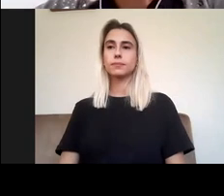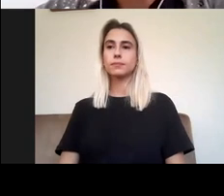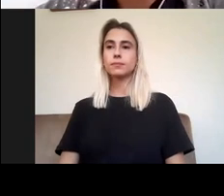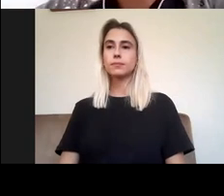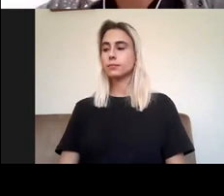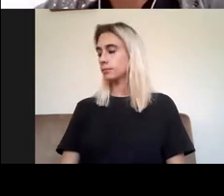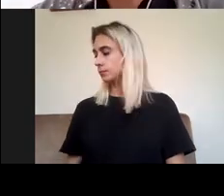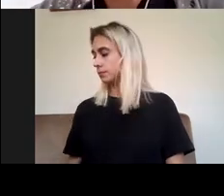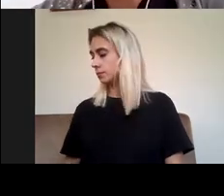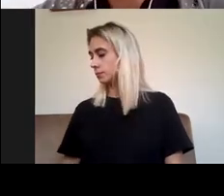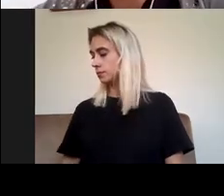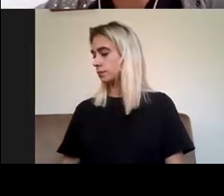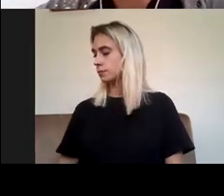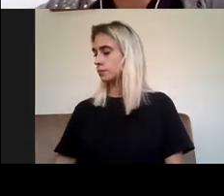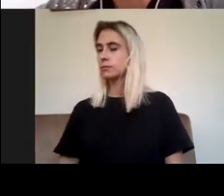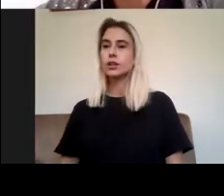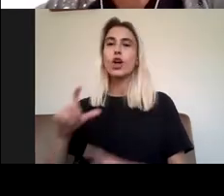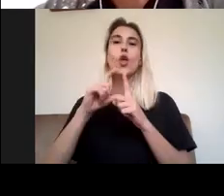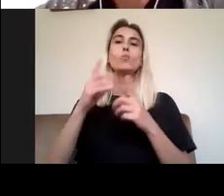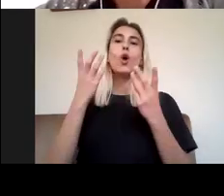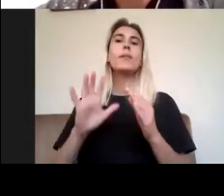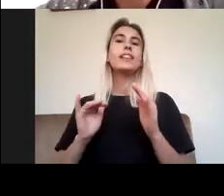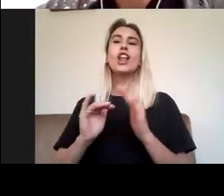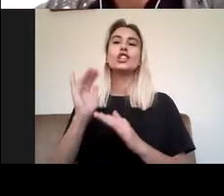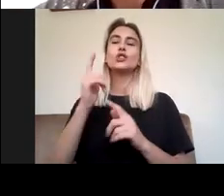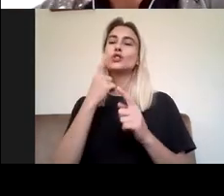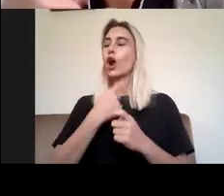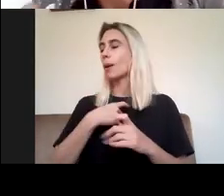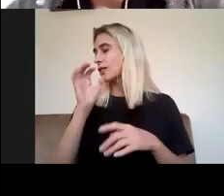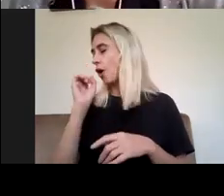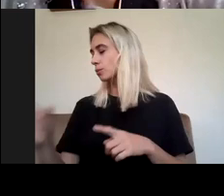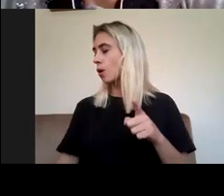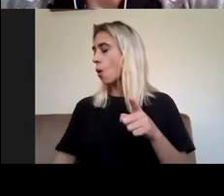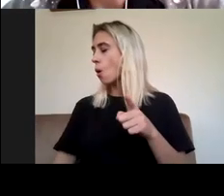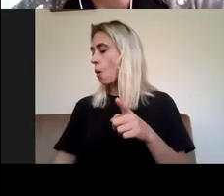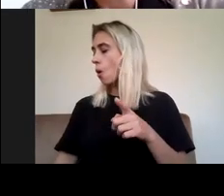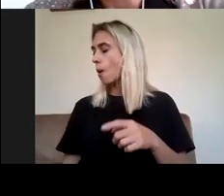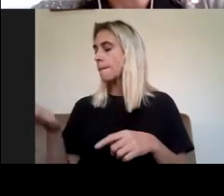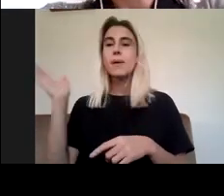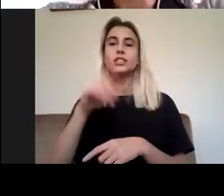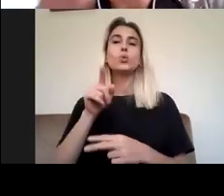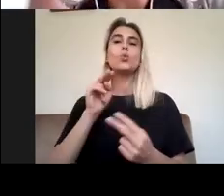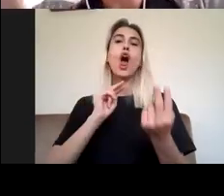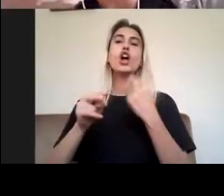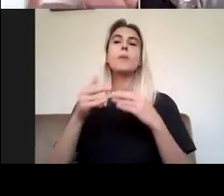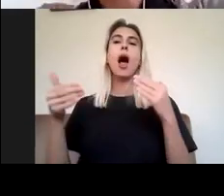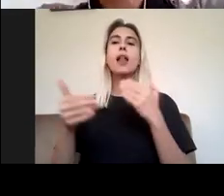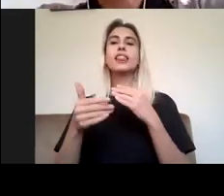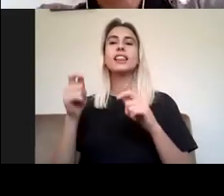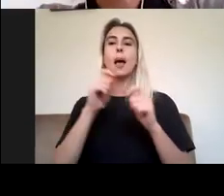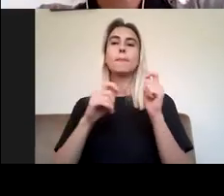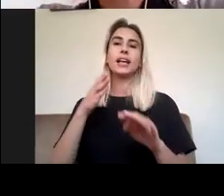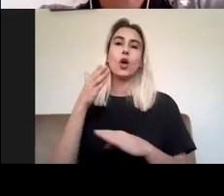Hocam sormayın. Domjanlı'dan nasıl yaşıyorlar? Çok başka. O da şöyle ulaşım altyapısına giriyor tabii. Kanalları geniş